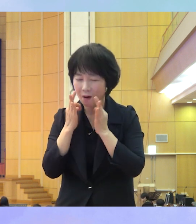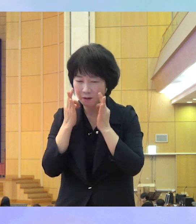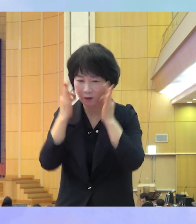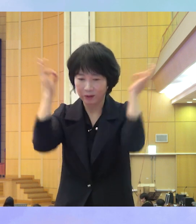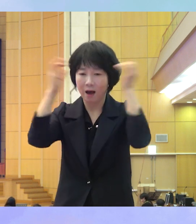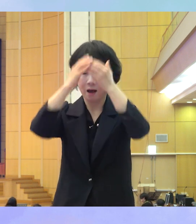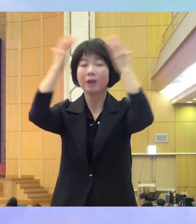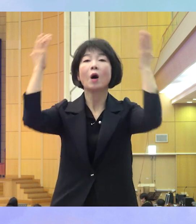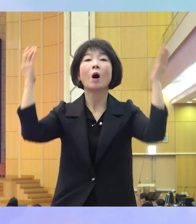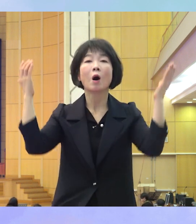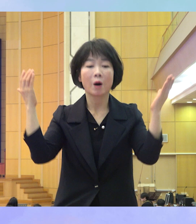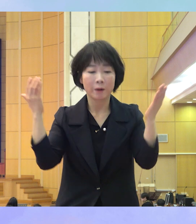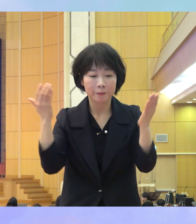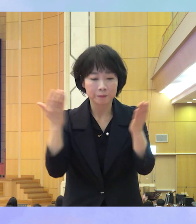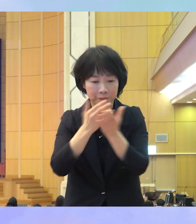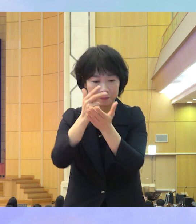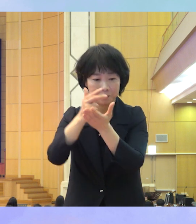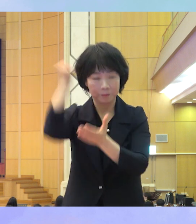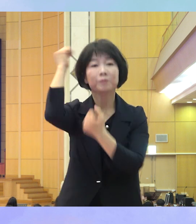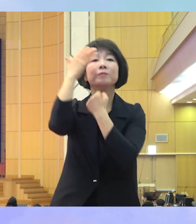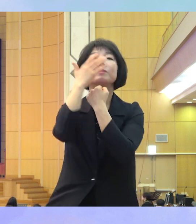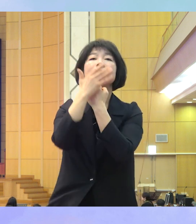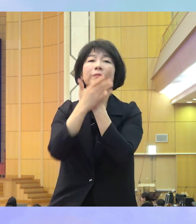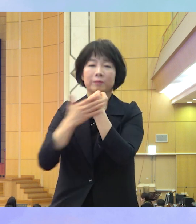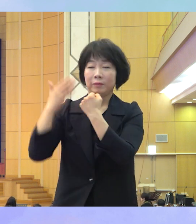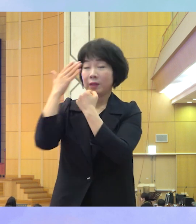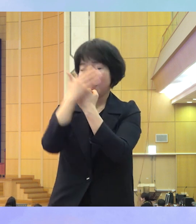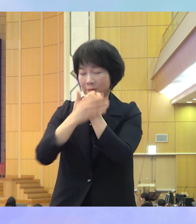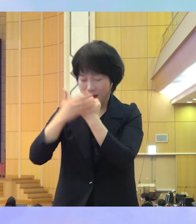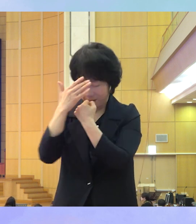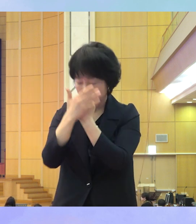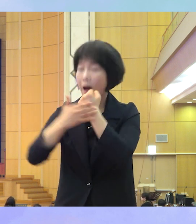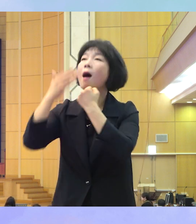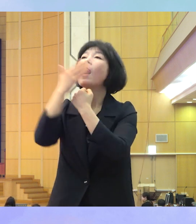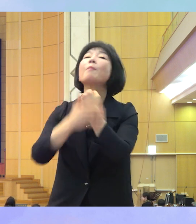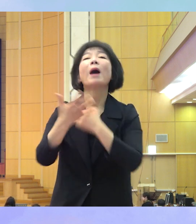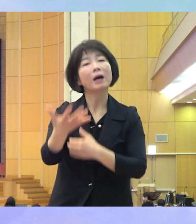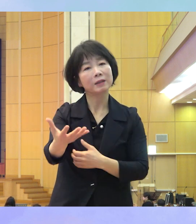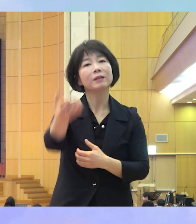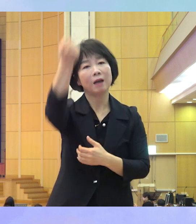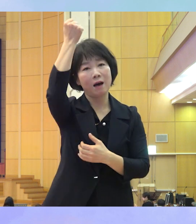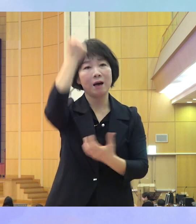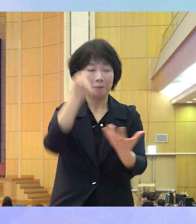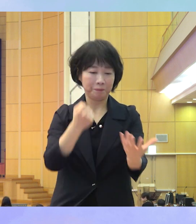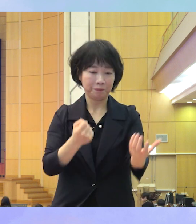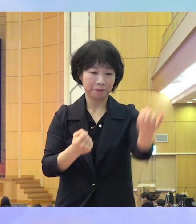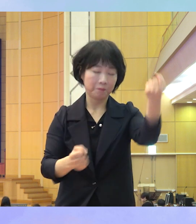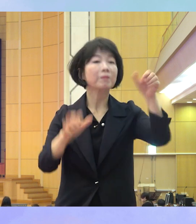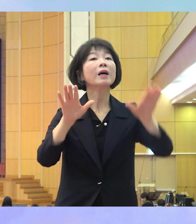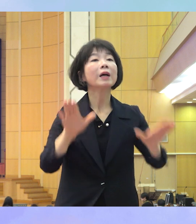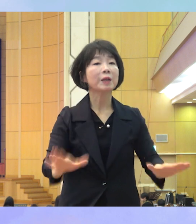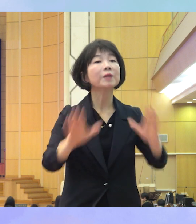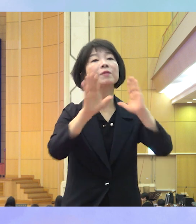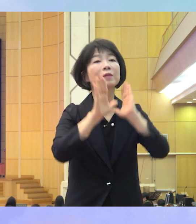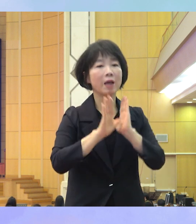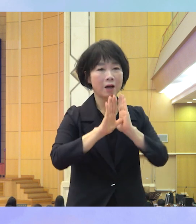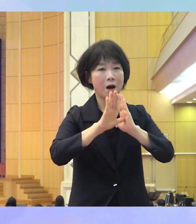힘과 정성 다하여 주의 은혜 받으라 받으라.